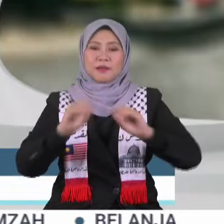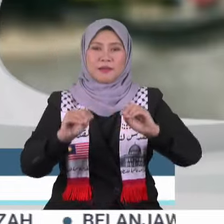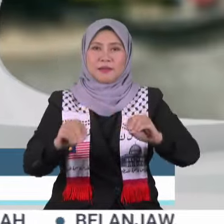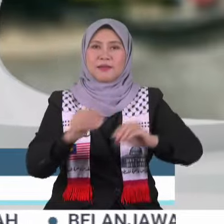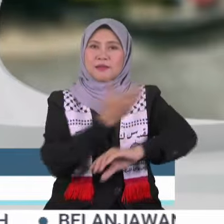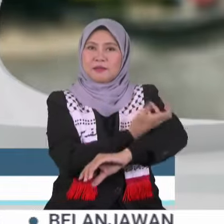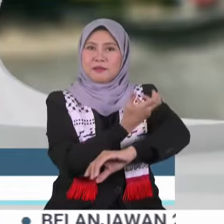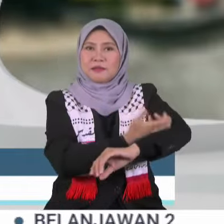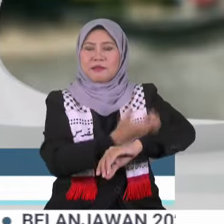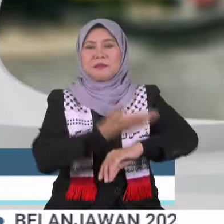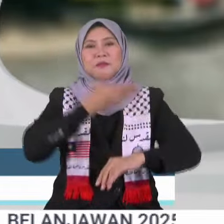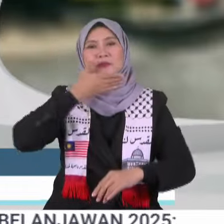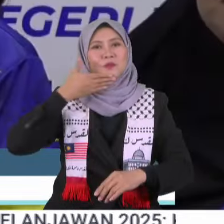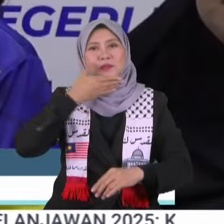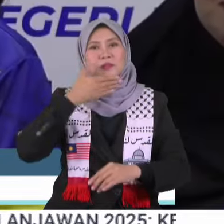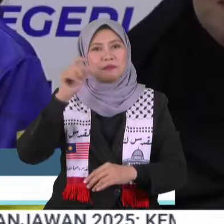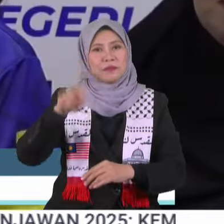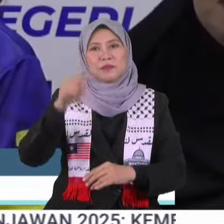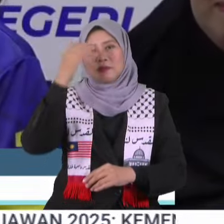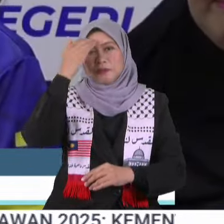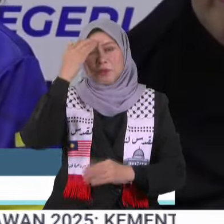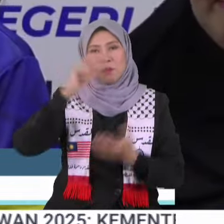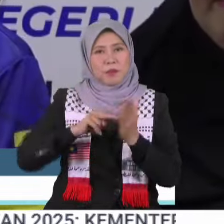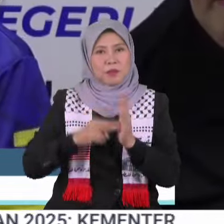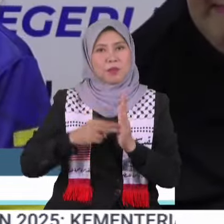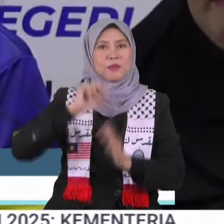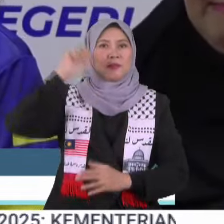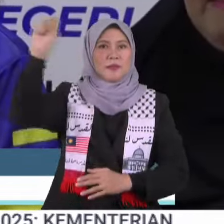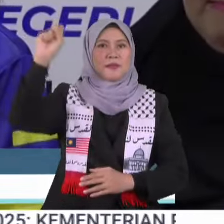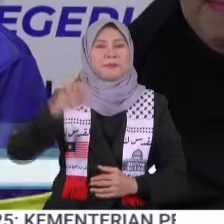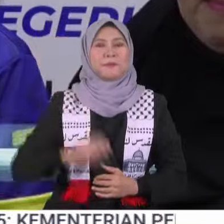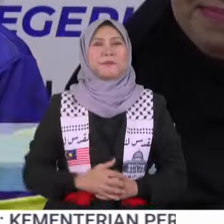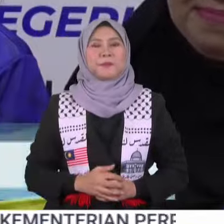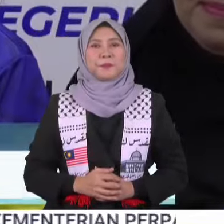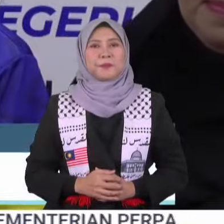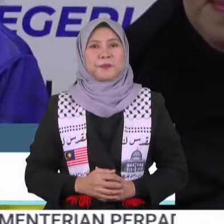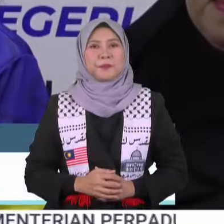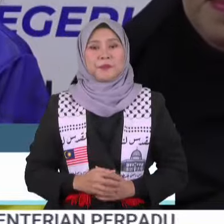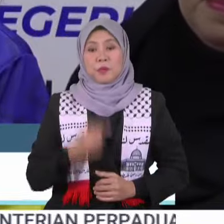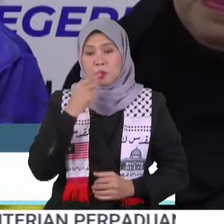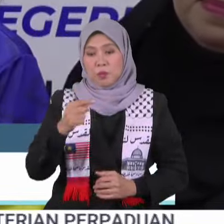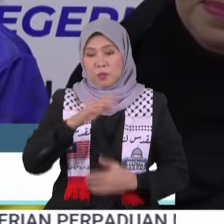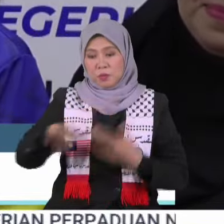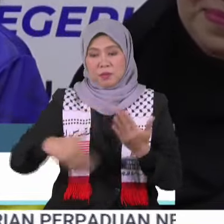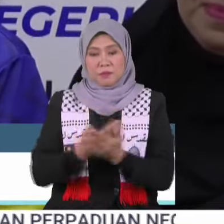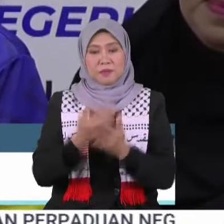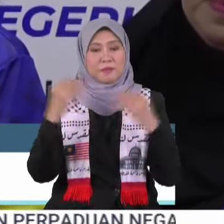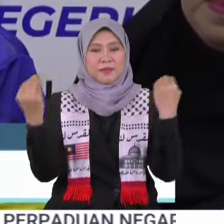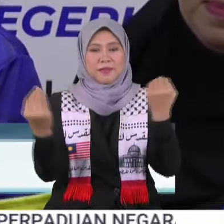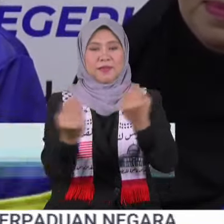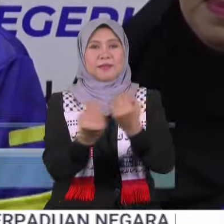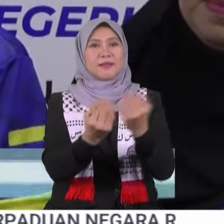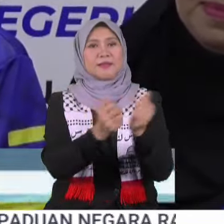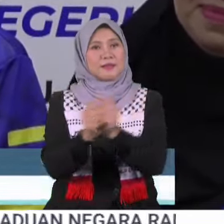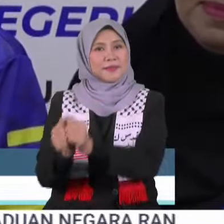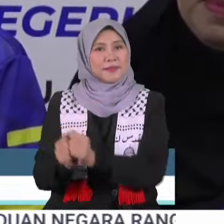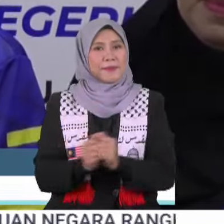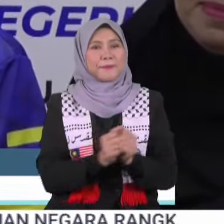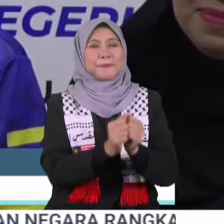menghayati erti sebenar kemerdekaan. Jadi kita di sini menyerulah kepada semua masyarakat untuk